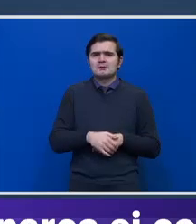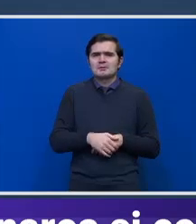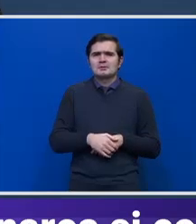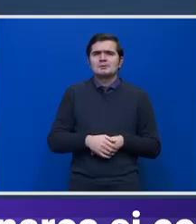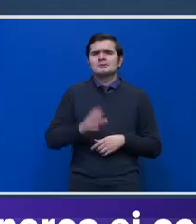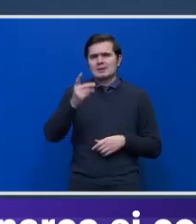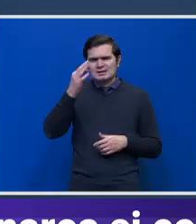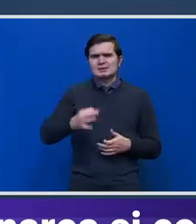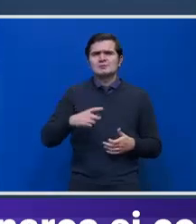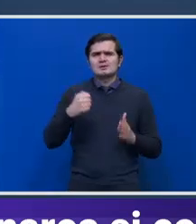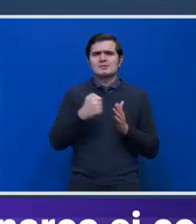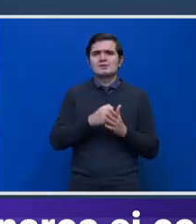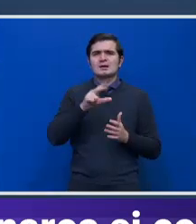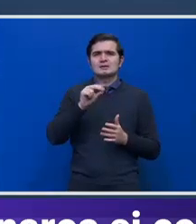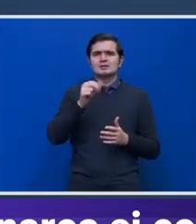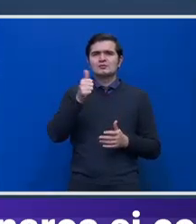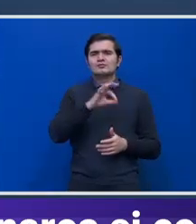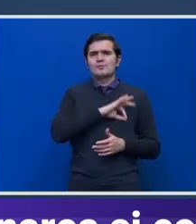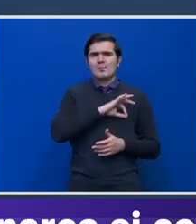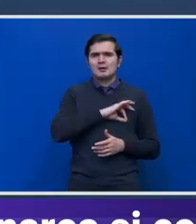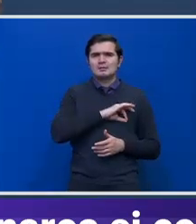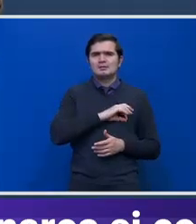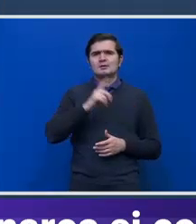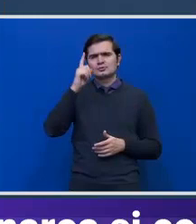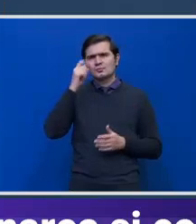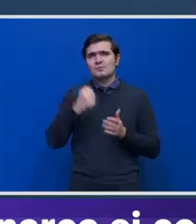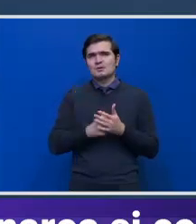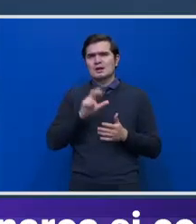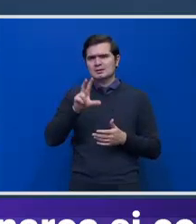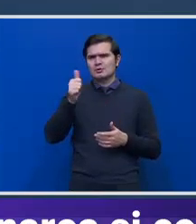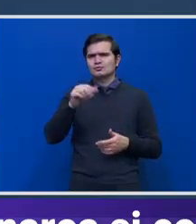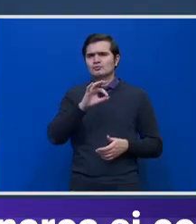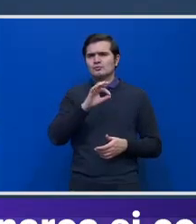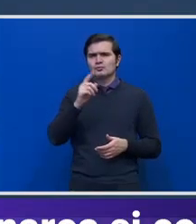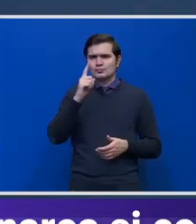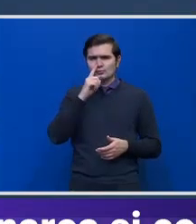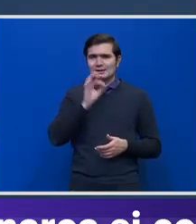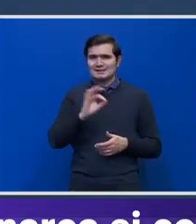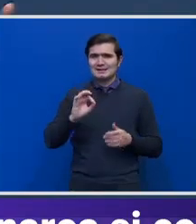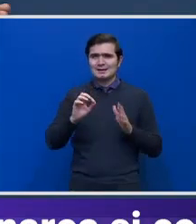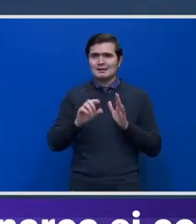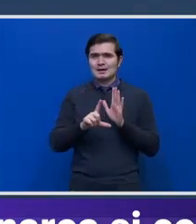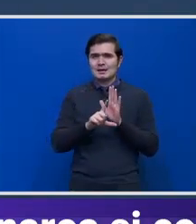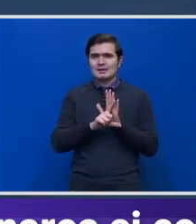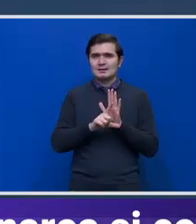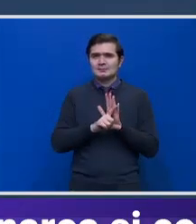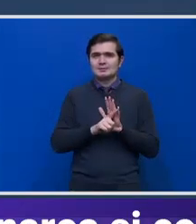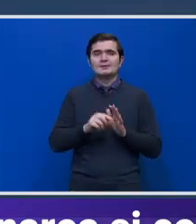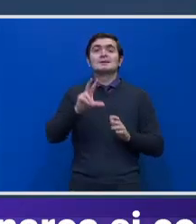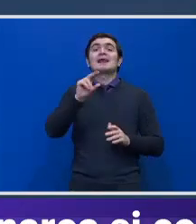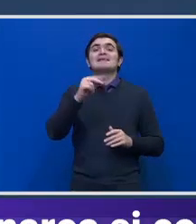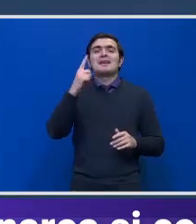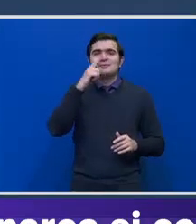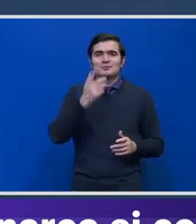cu certitudine este până la 31 martie, dar până la 31 iunie, parcă scrie lege, se recalculează facturi, pentru